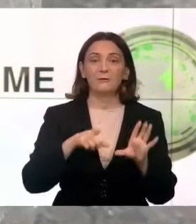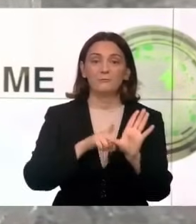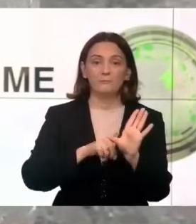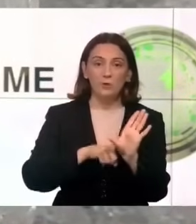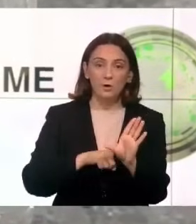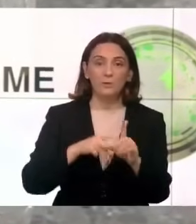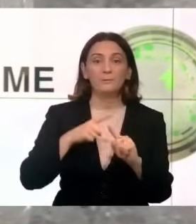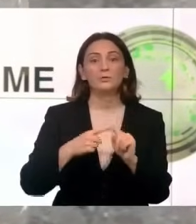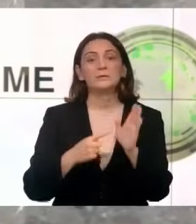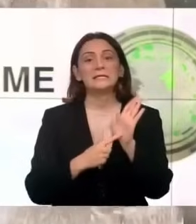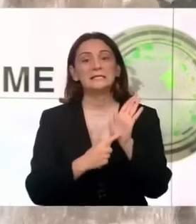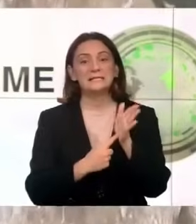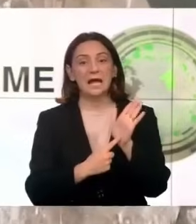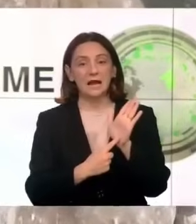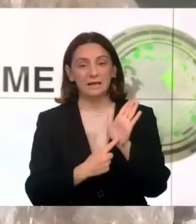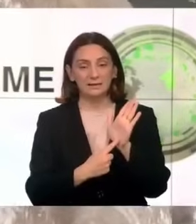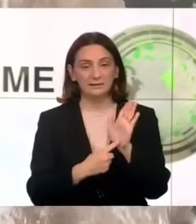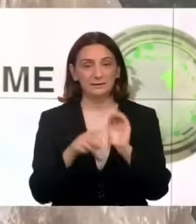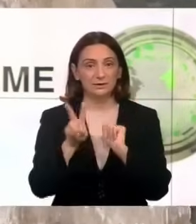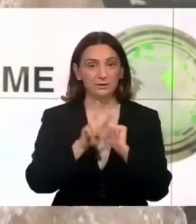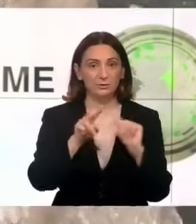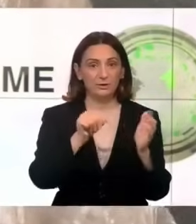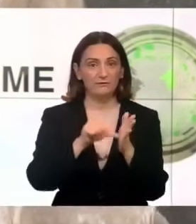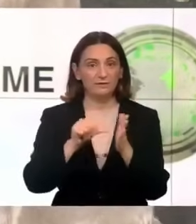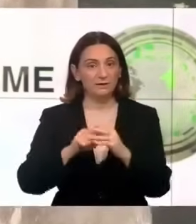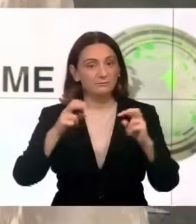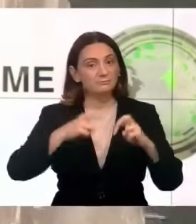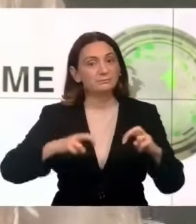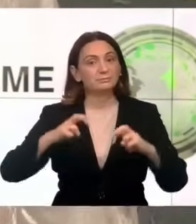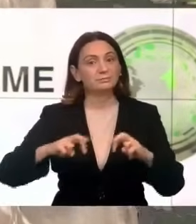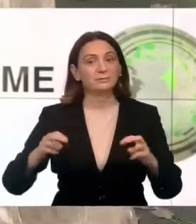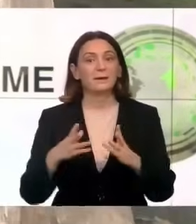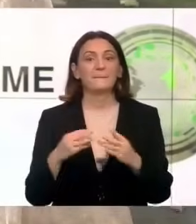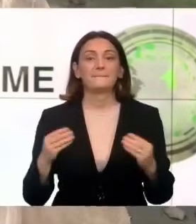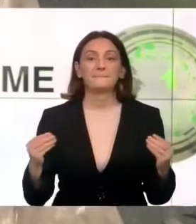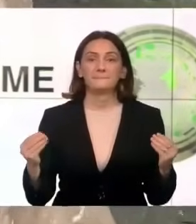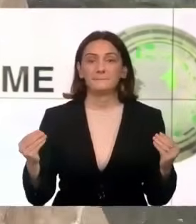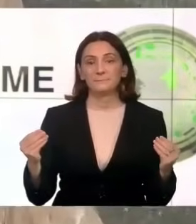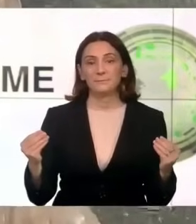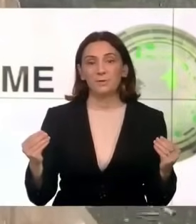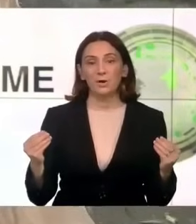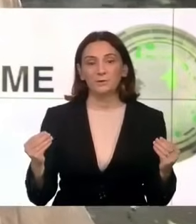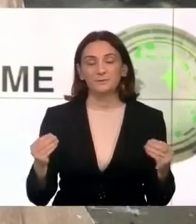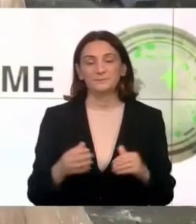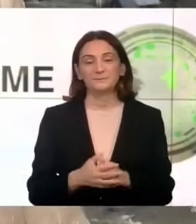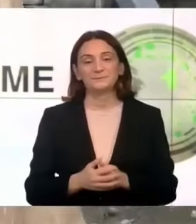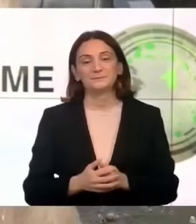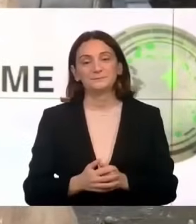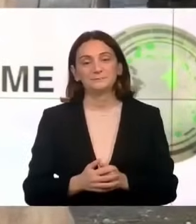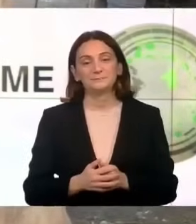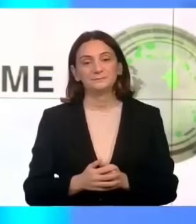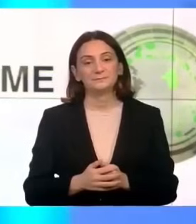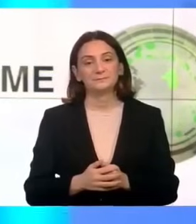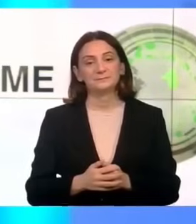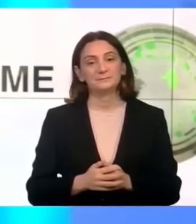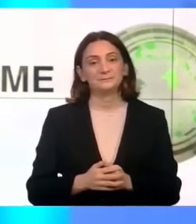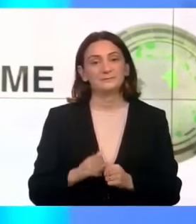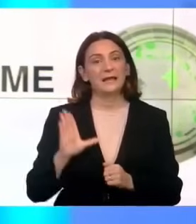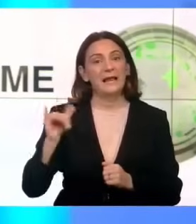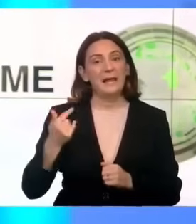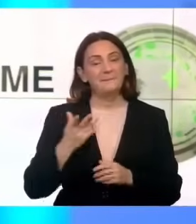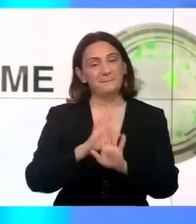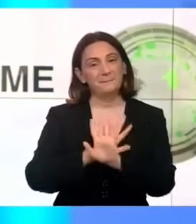të cilave restaurimi i kullave të Dervish Aliut dhe fasada e kishës katolike në Vlorë.